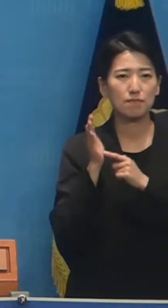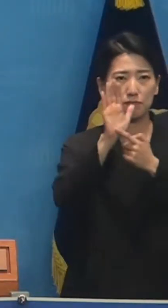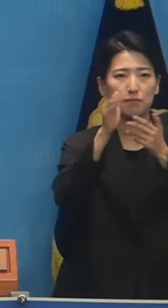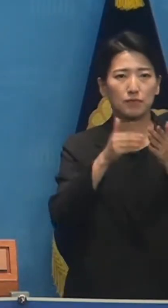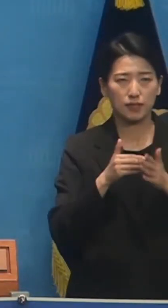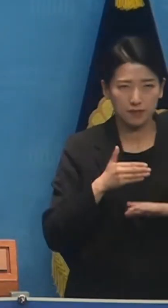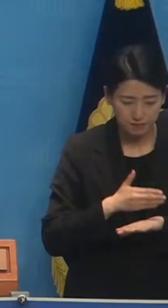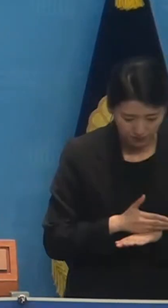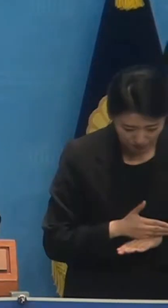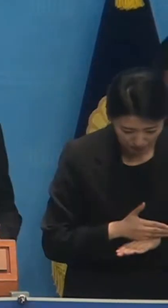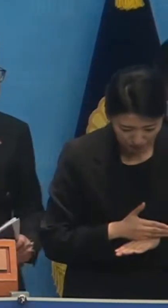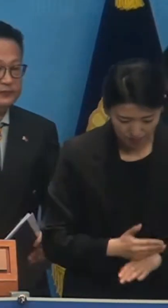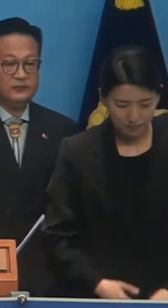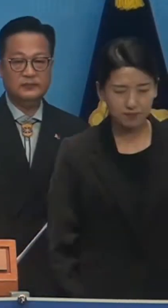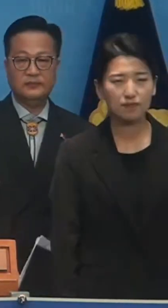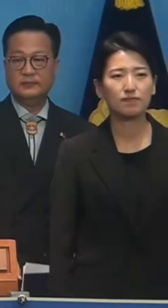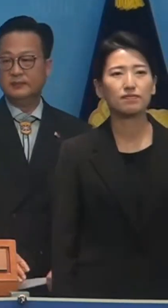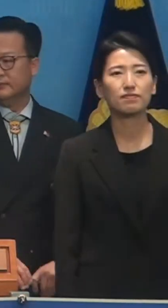감사합니다.